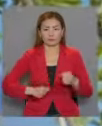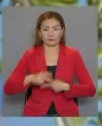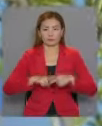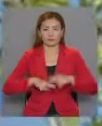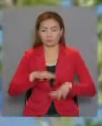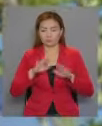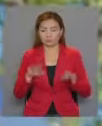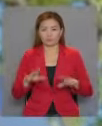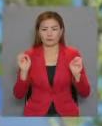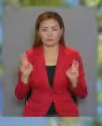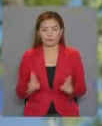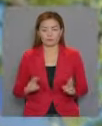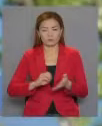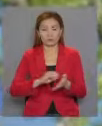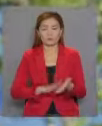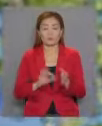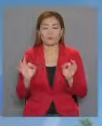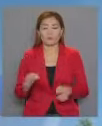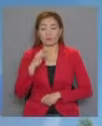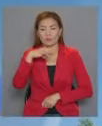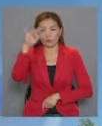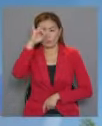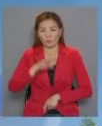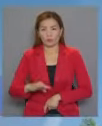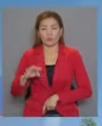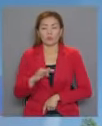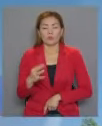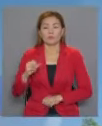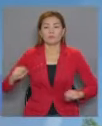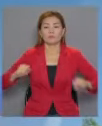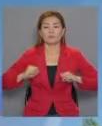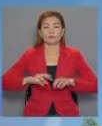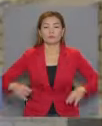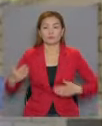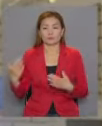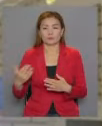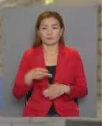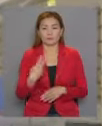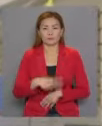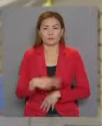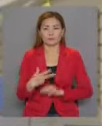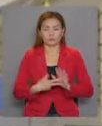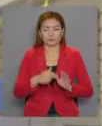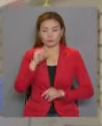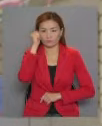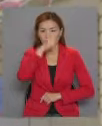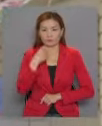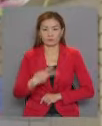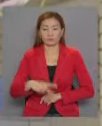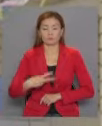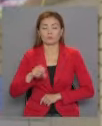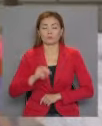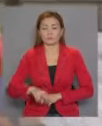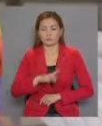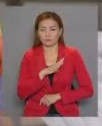құрылыстарын орнату қағидаларын бекіту туралы Қазақстан Республикасының және спорт министрлігінің 2020 жылға 20